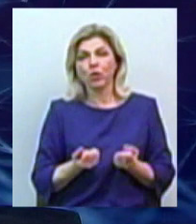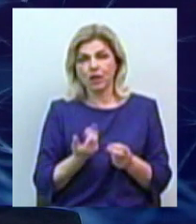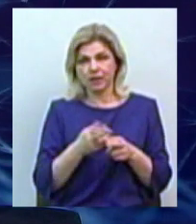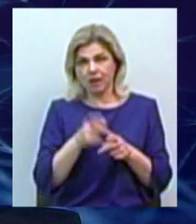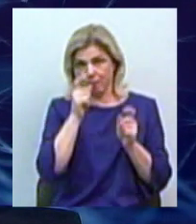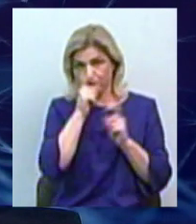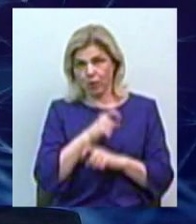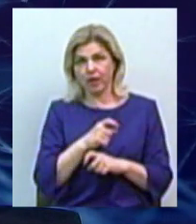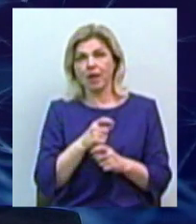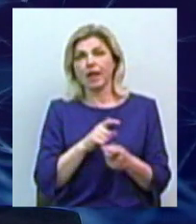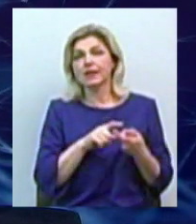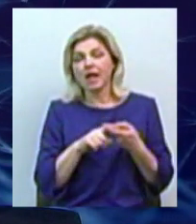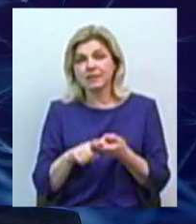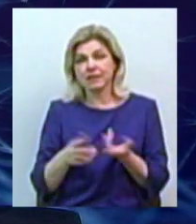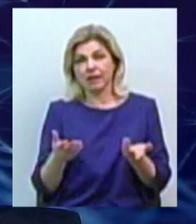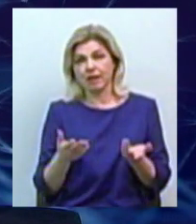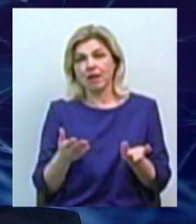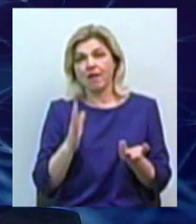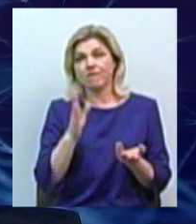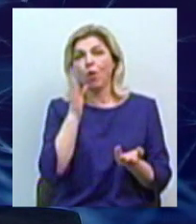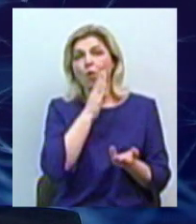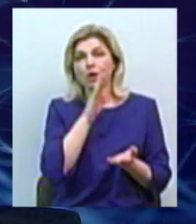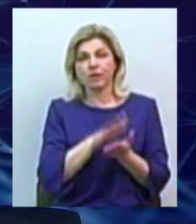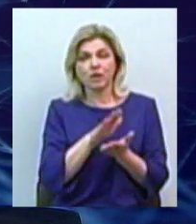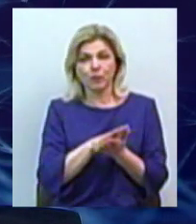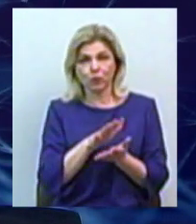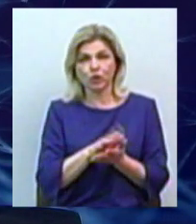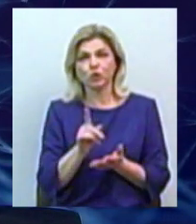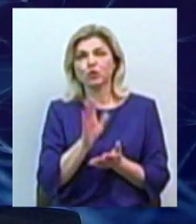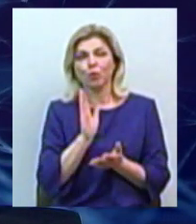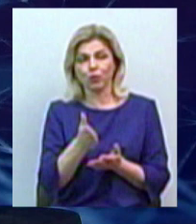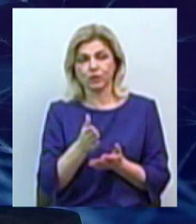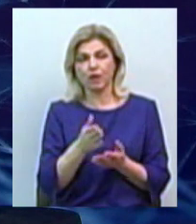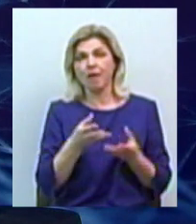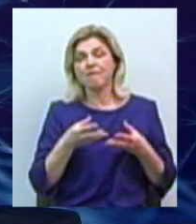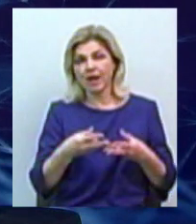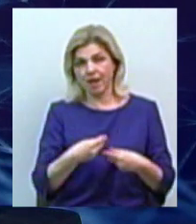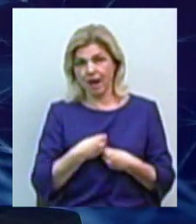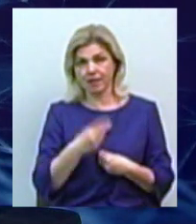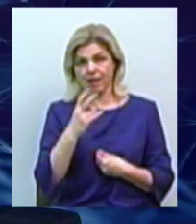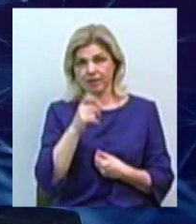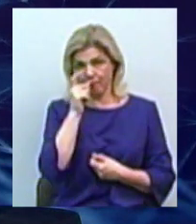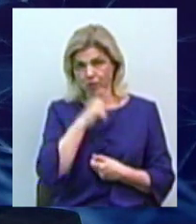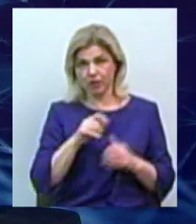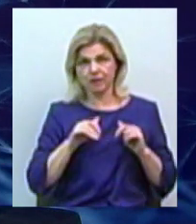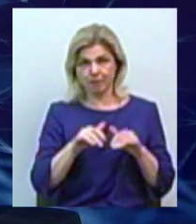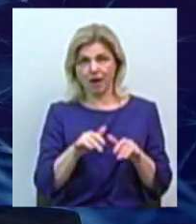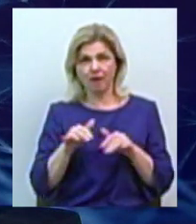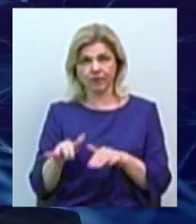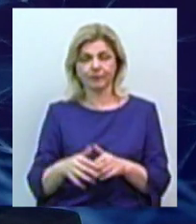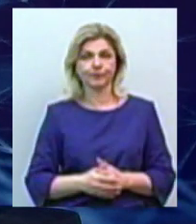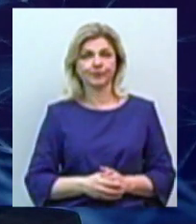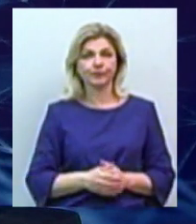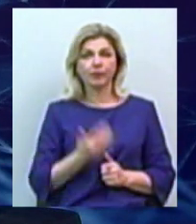негативні наслідки у вигляді екологічного забруднення, яке потім випливає в дуже погані справи. Як реагували